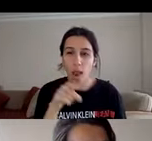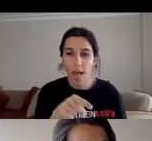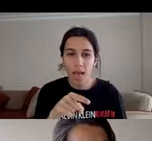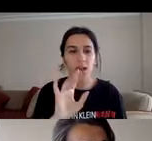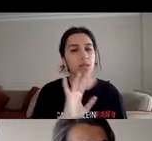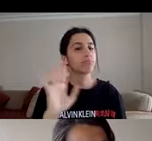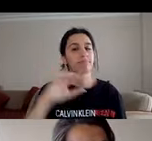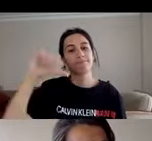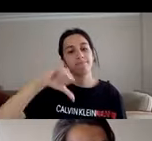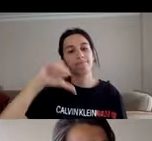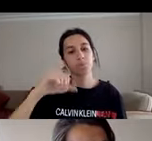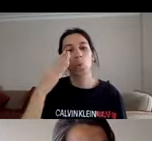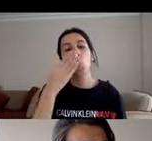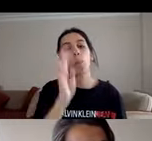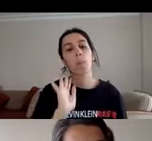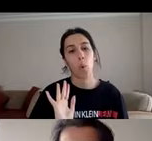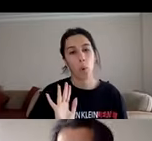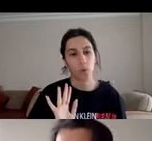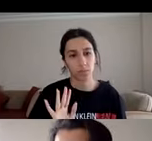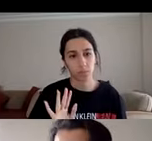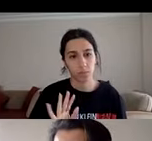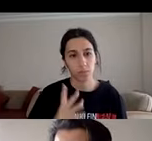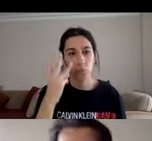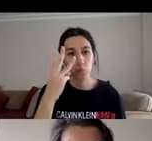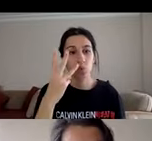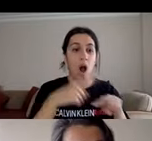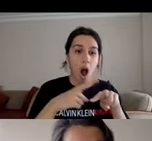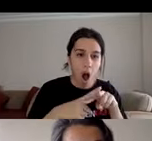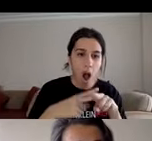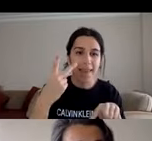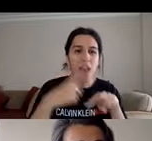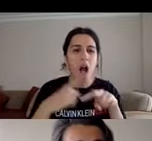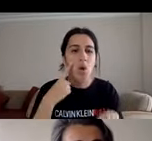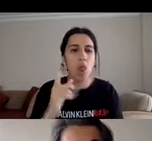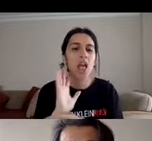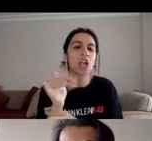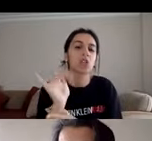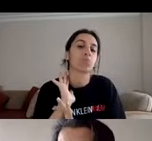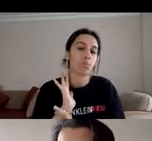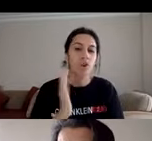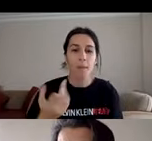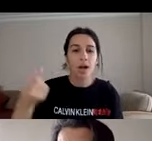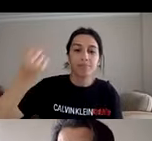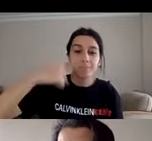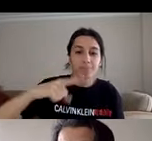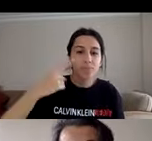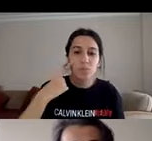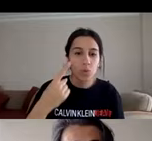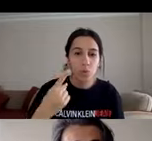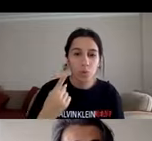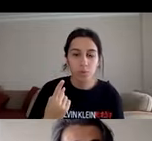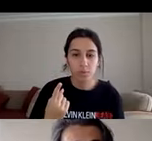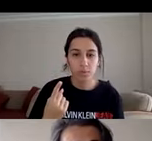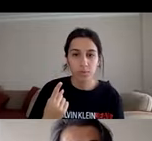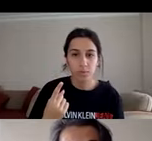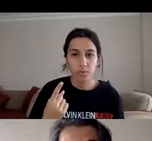maalesef WCAG standartlarının 2A ve 3A seviyelerinde sınıfta kalmış. Ama bir sonraki sayfadaki örneğe